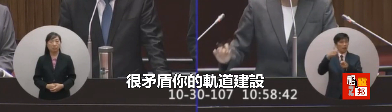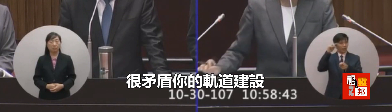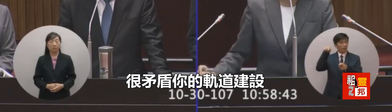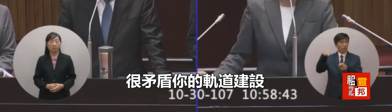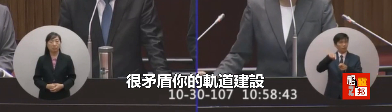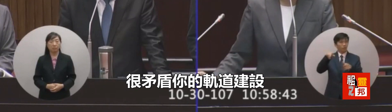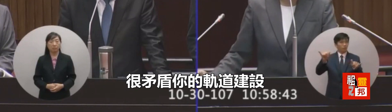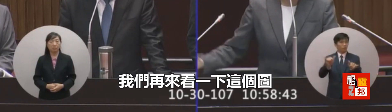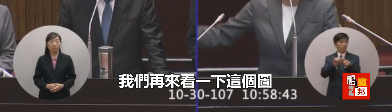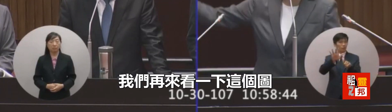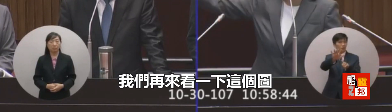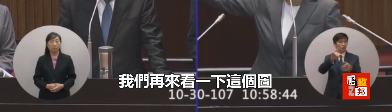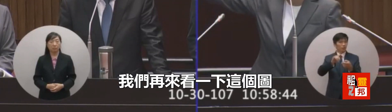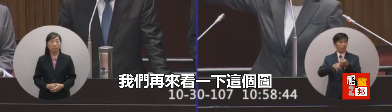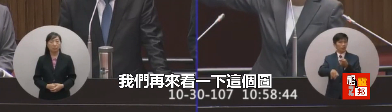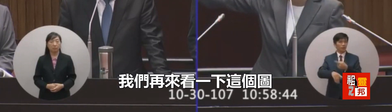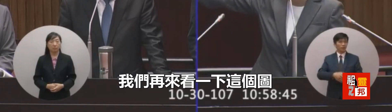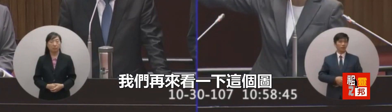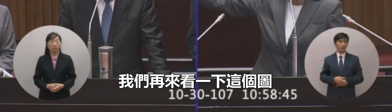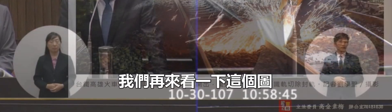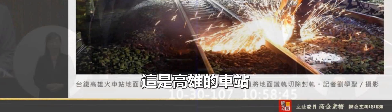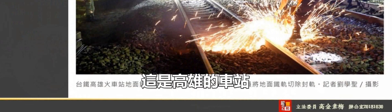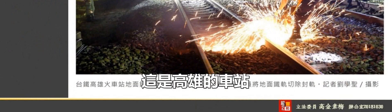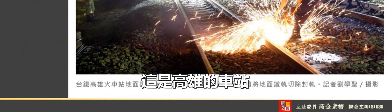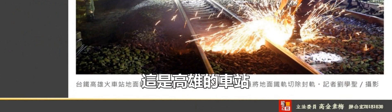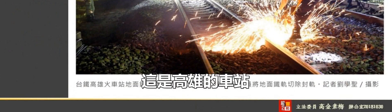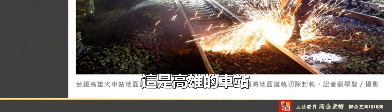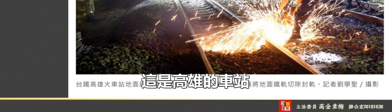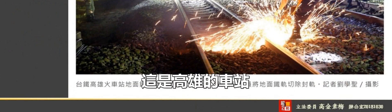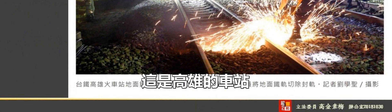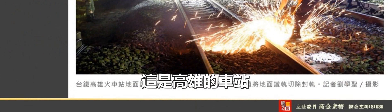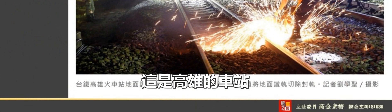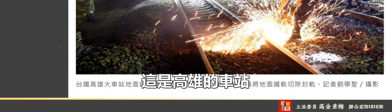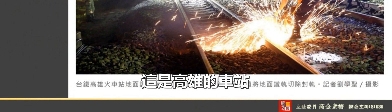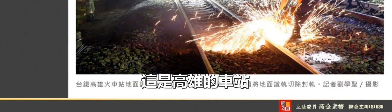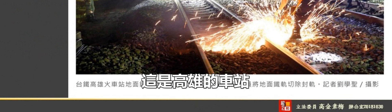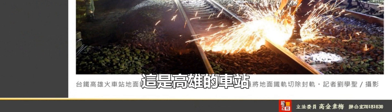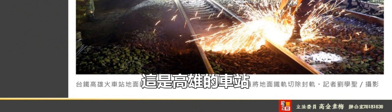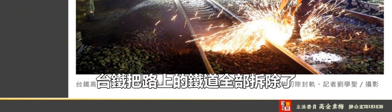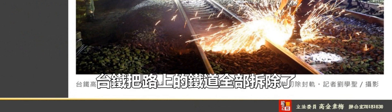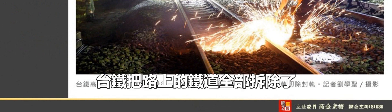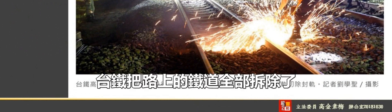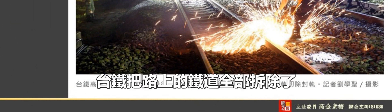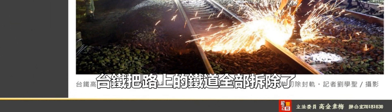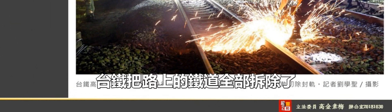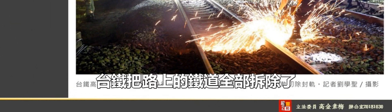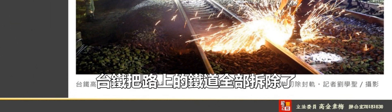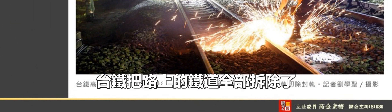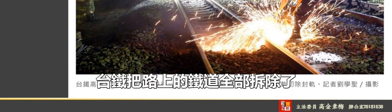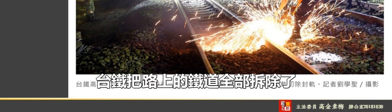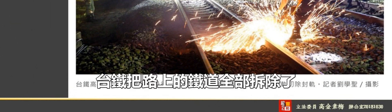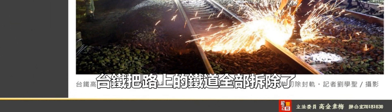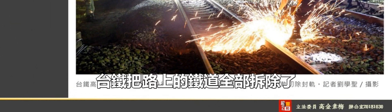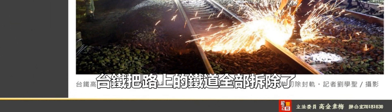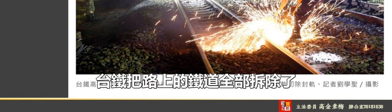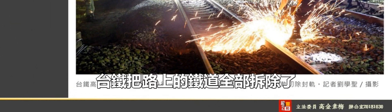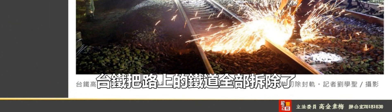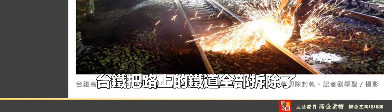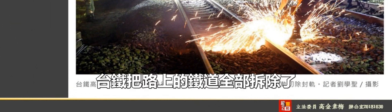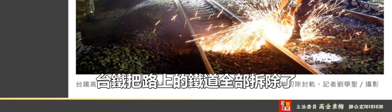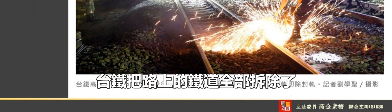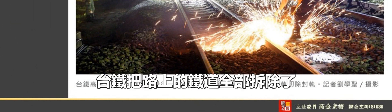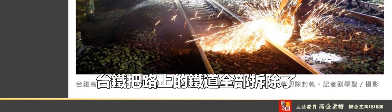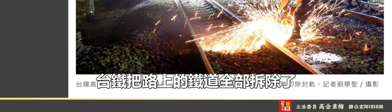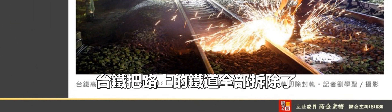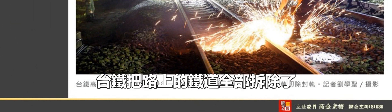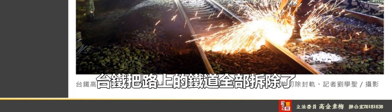你的轨道建设？我们再来看一下这个图，这是高雄的车站，台铁把路上的铁